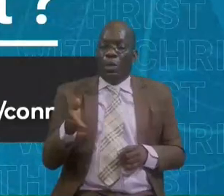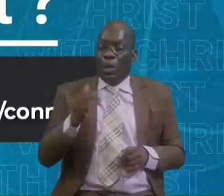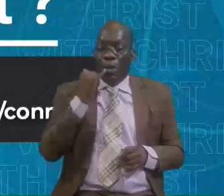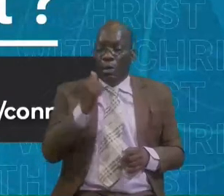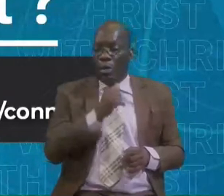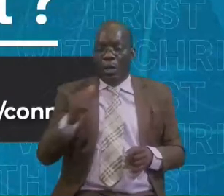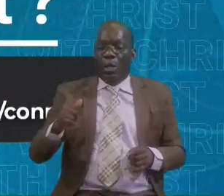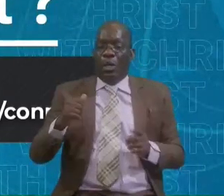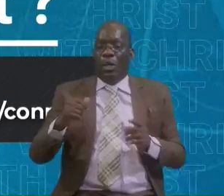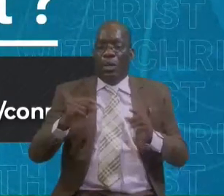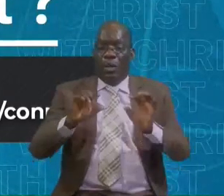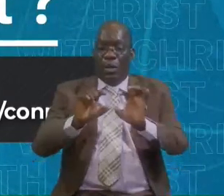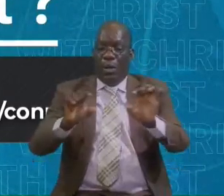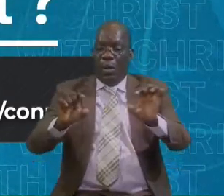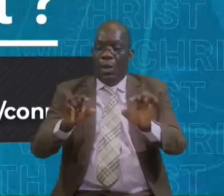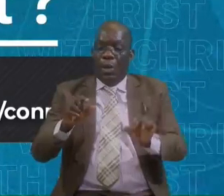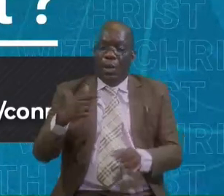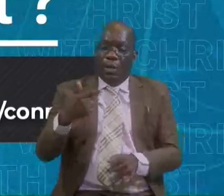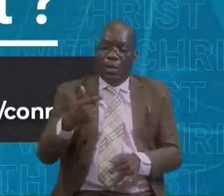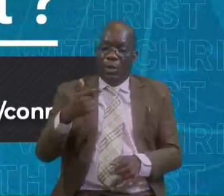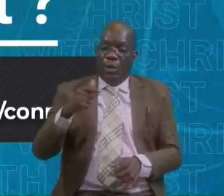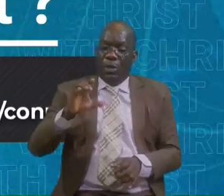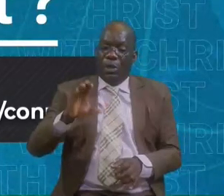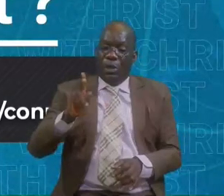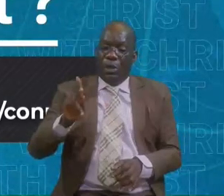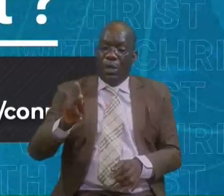vous allez voir le lien qui s'affiche.